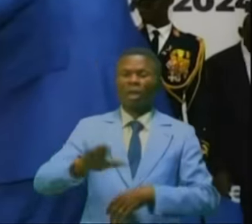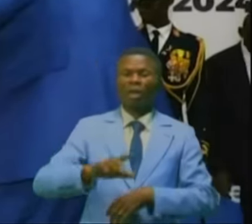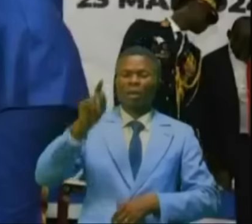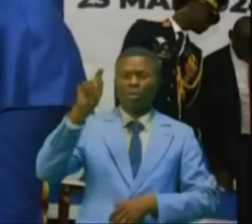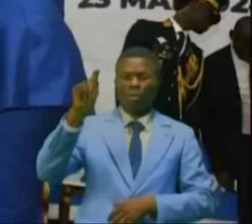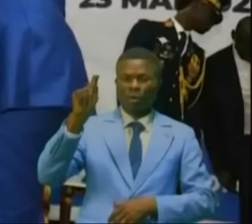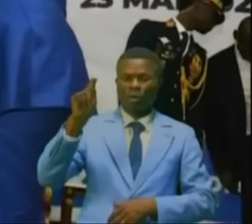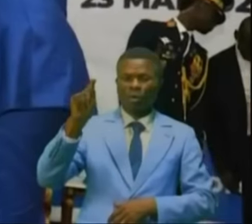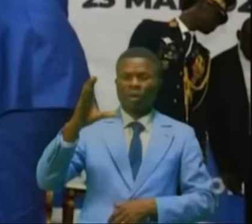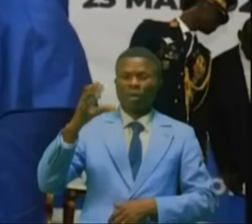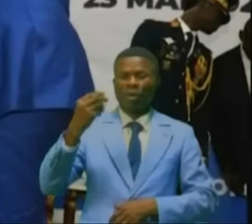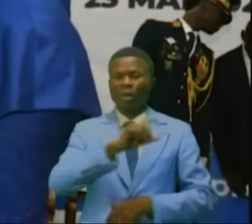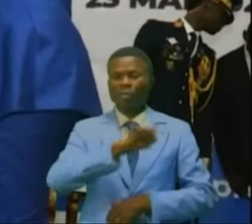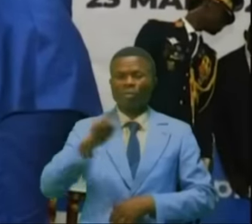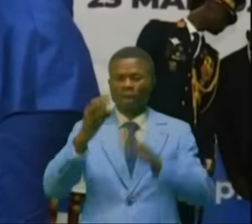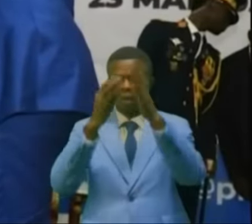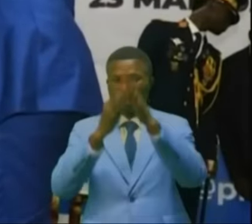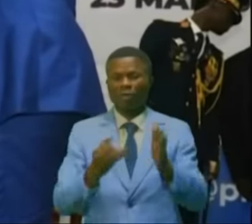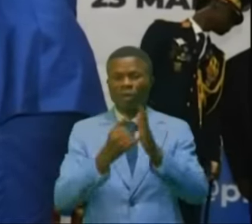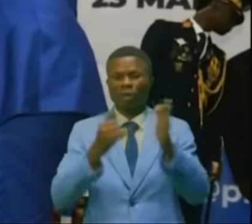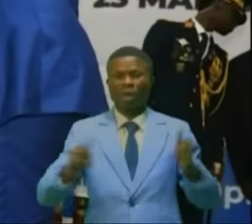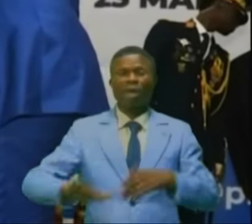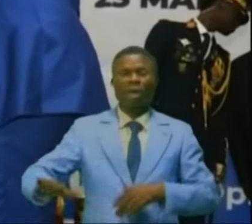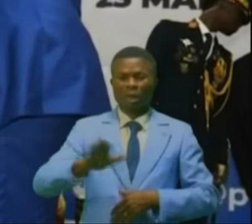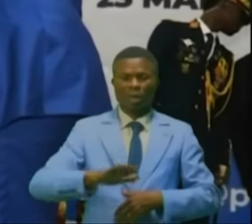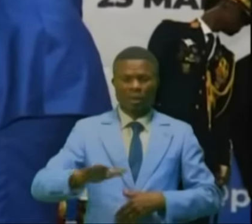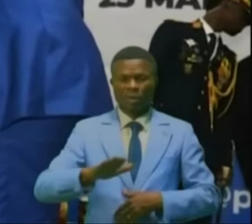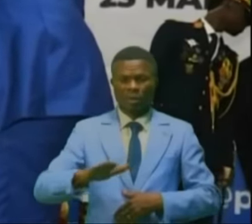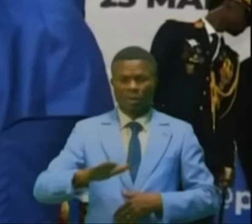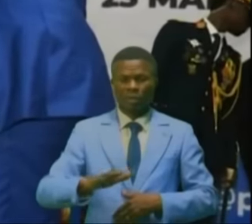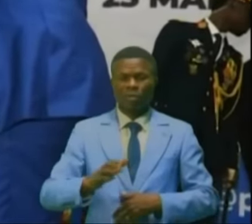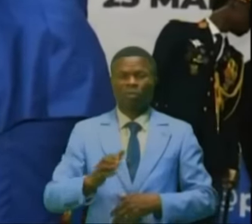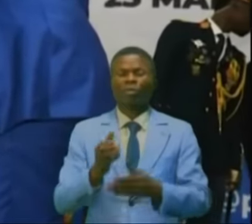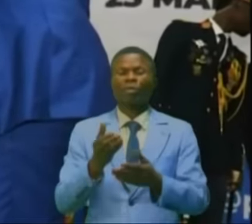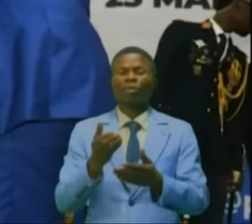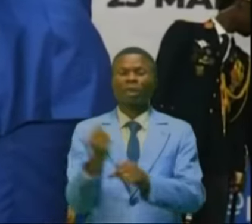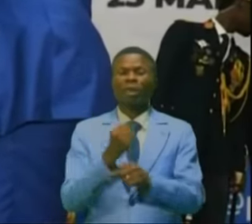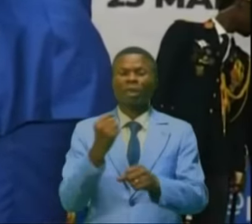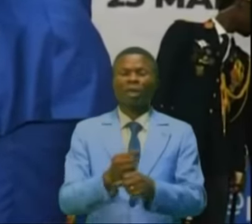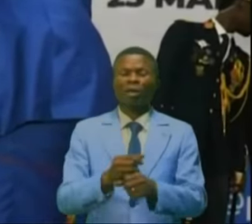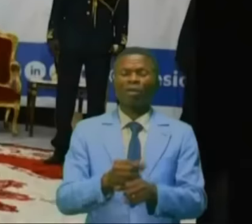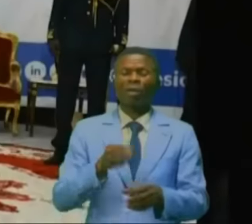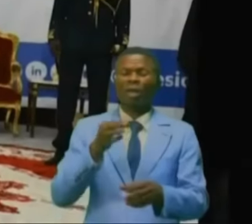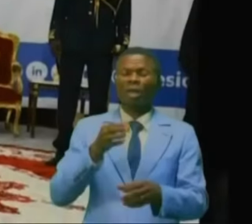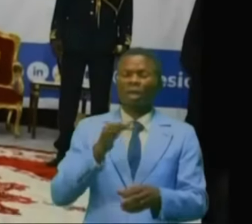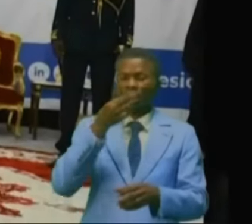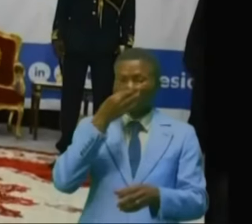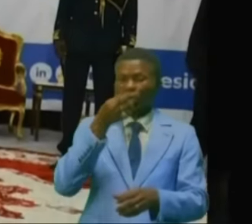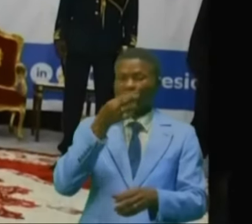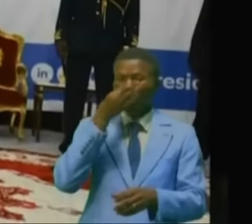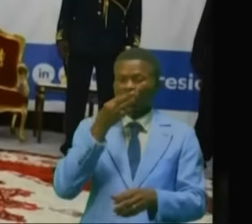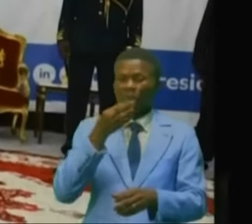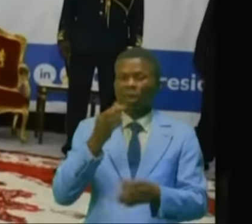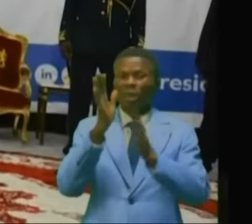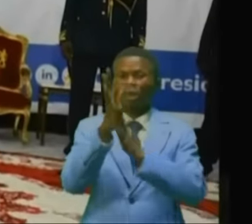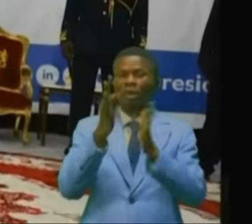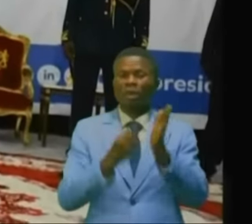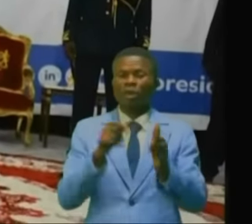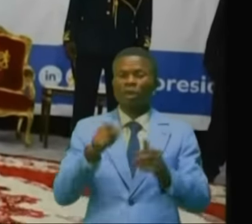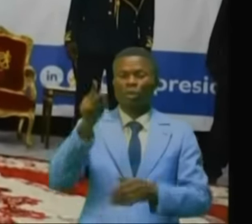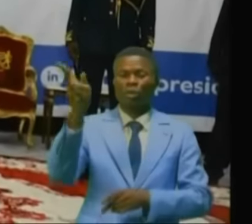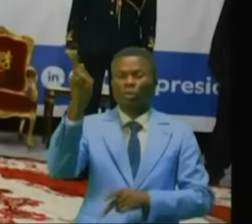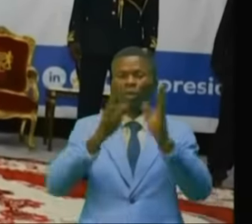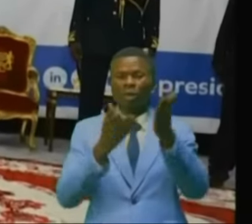en 1960, ce pays exportateur de pétrole de près de 18 millions d'habitants.